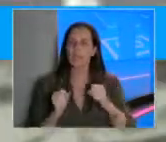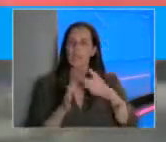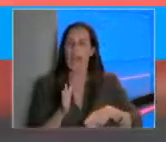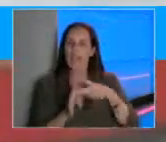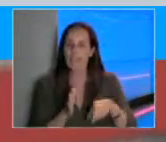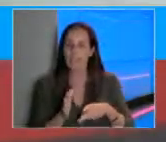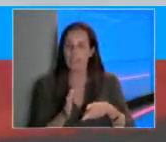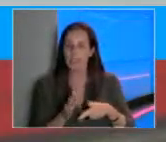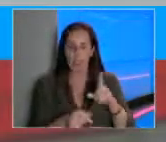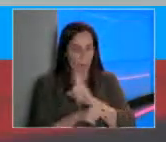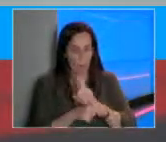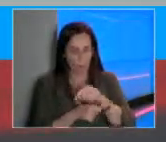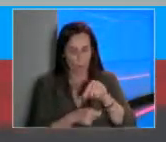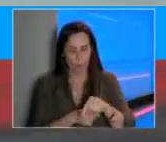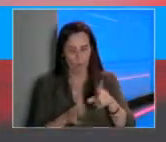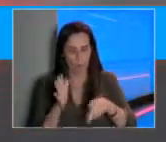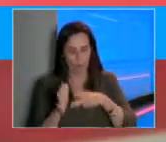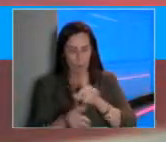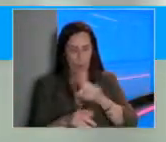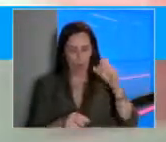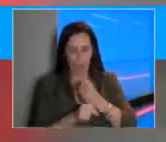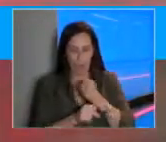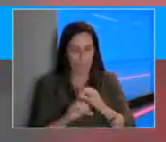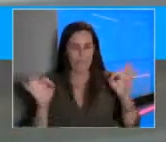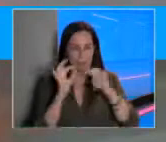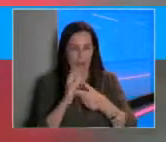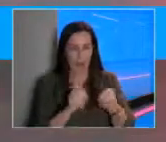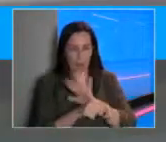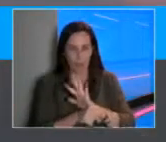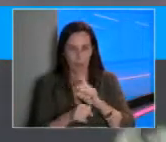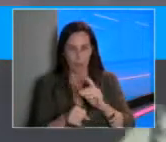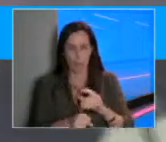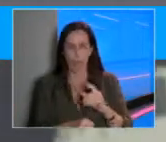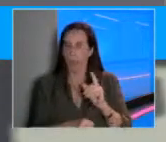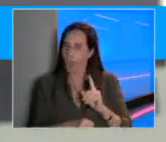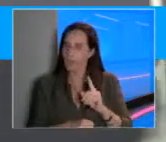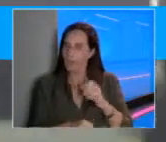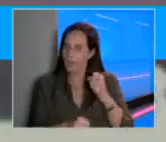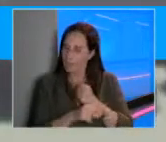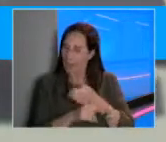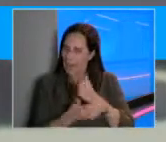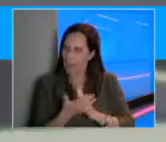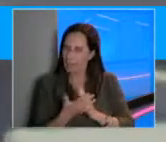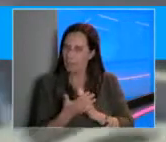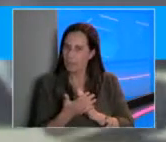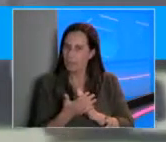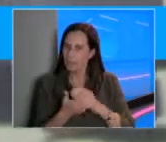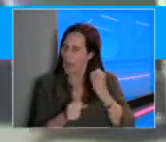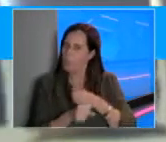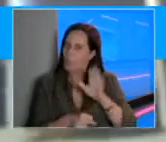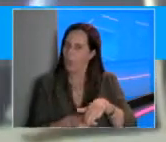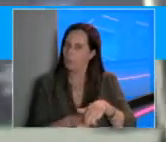הרכבת, שבתקופה שבעצם הרכבת הייתה מושבתת לחלוטין, שזו הייתה תקופה ארוכה, אבל כשהיא עבדה באופן חלקי, התקדמו